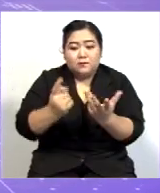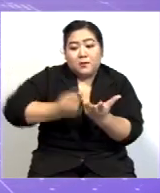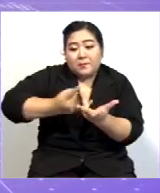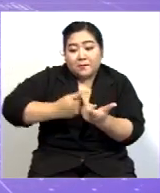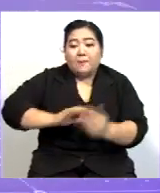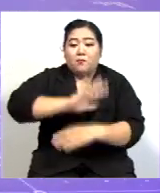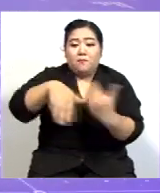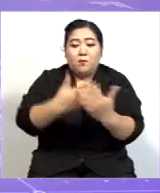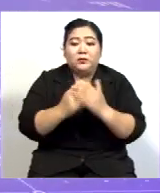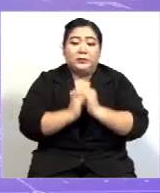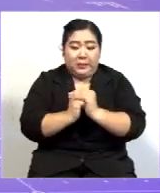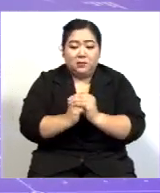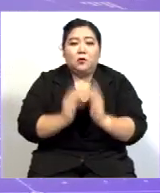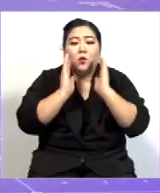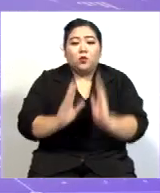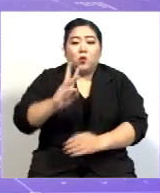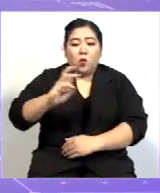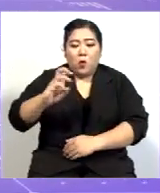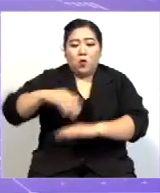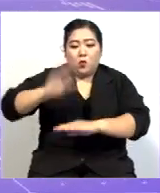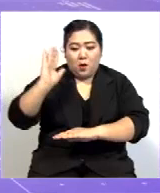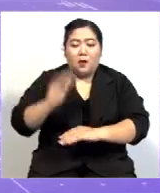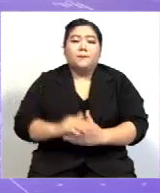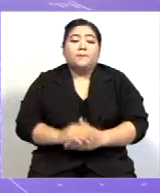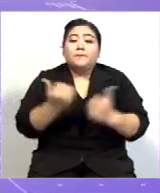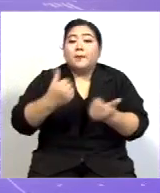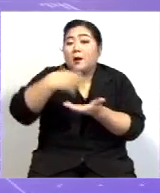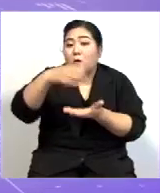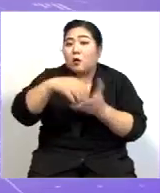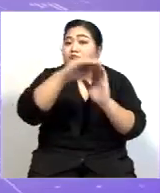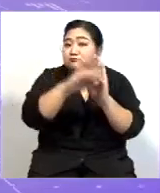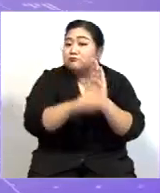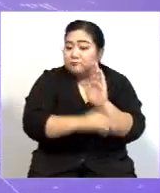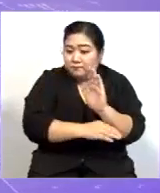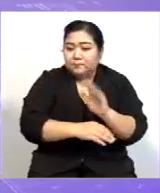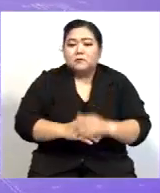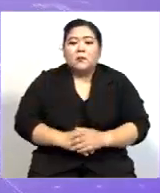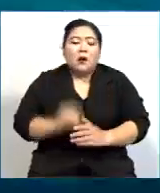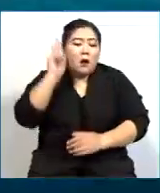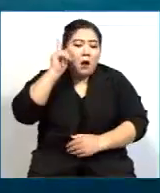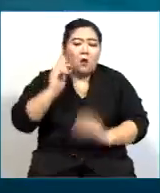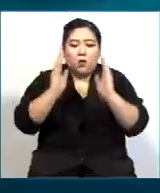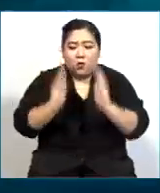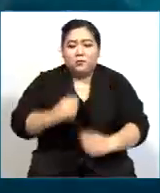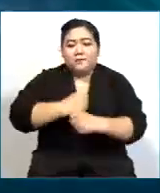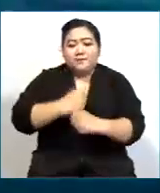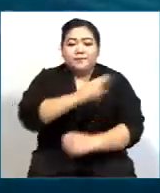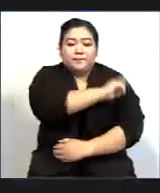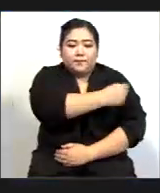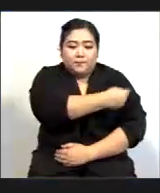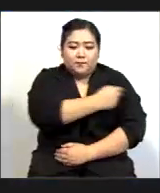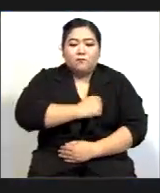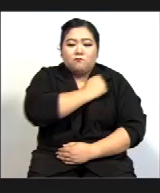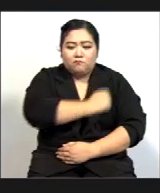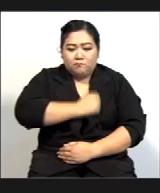ดก็เพิ่มเป็น600กว่าคนแล้วค่ะมาไล่เรียงแต่ละประเด็นกันนะคะเริ่มที่การสูญเสียบุคลากรทางการแพทย์นะ